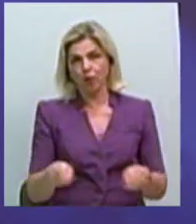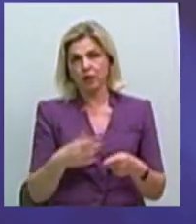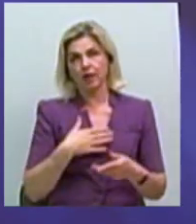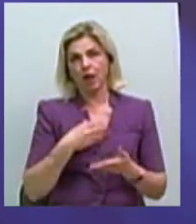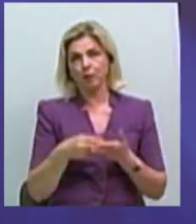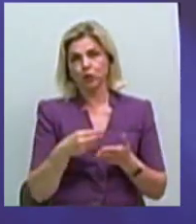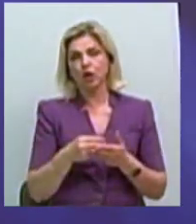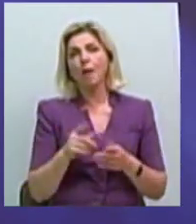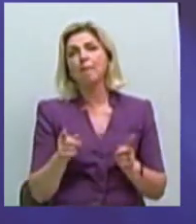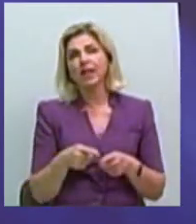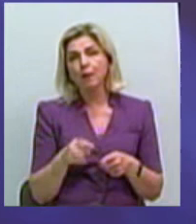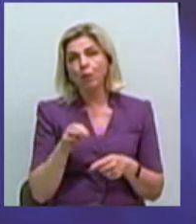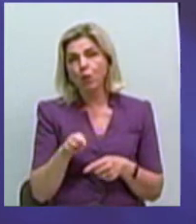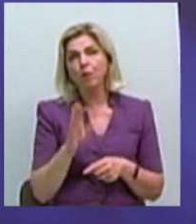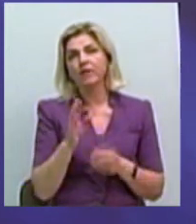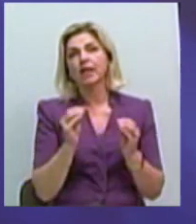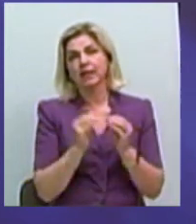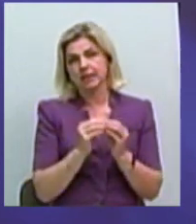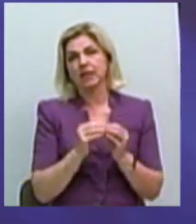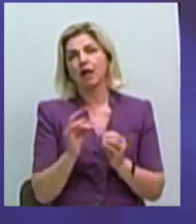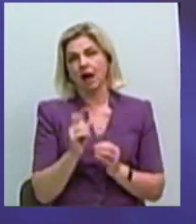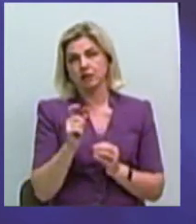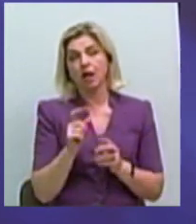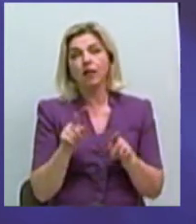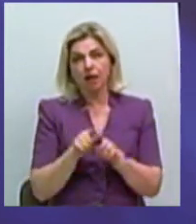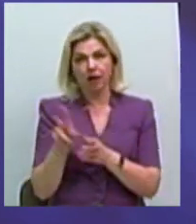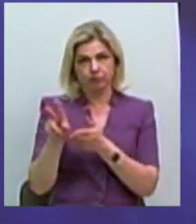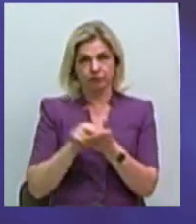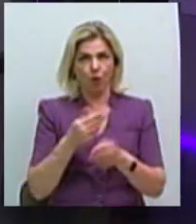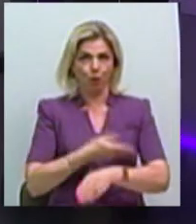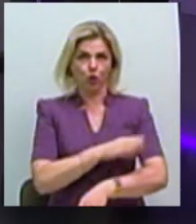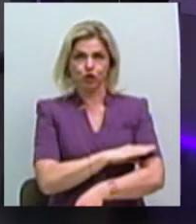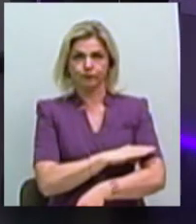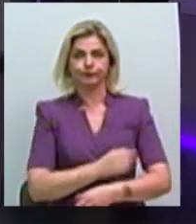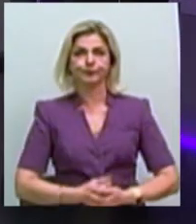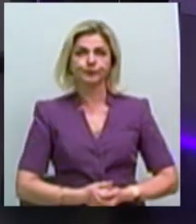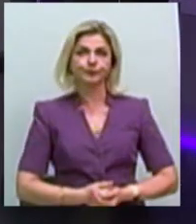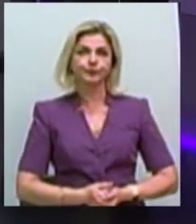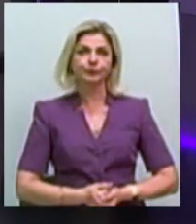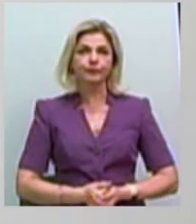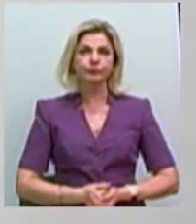в 10 разів. Це статистика по Польщі, наприклад. Дякую.